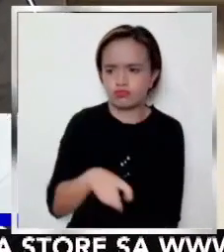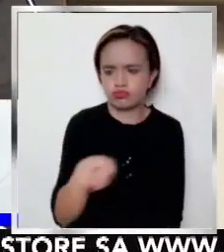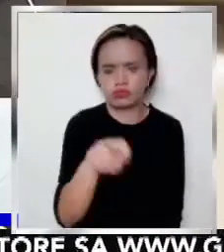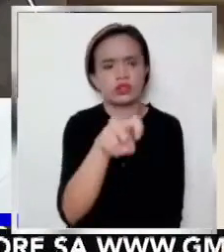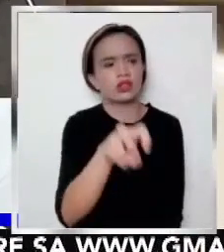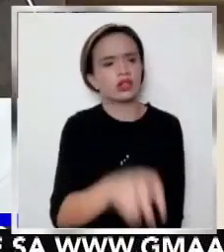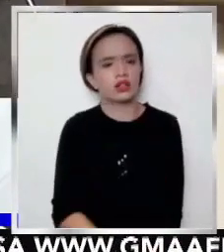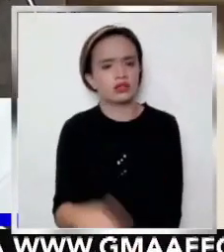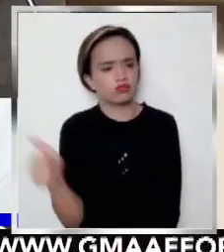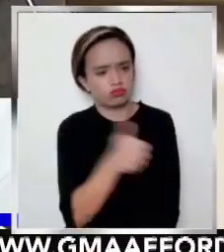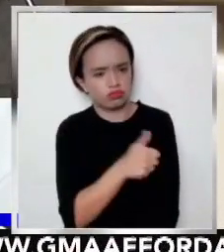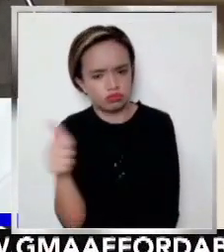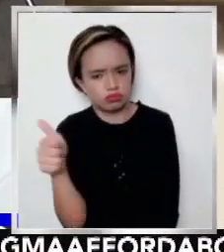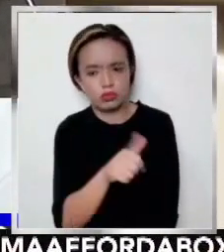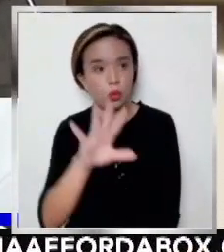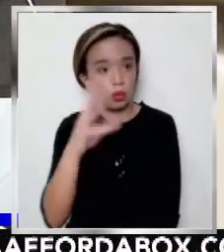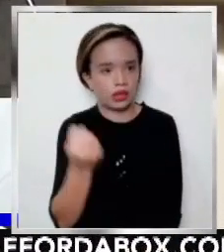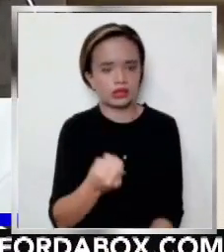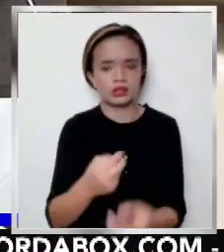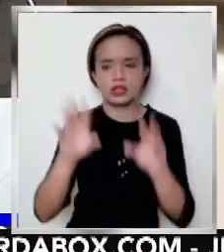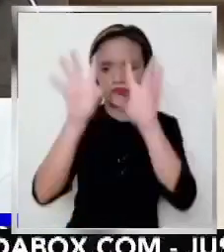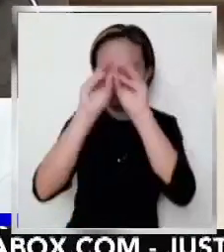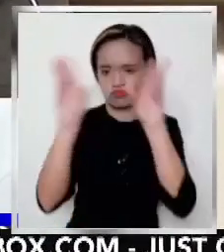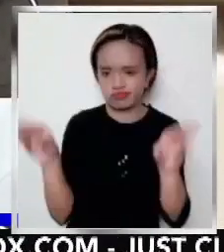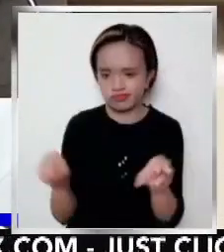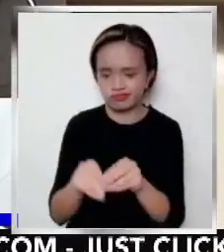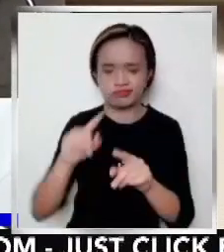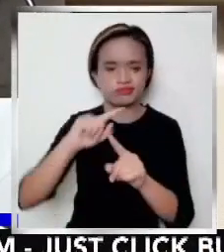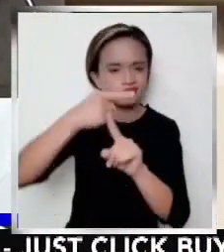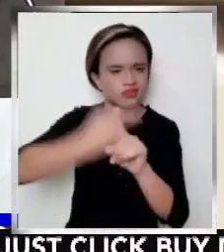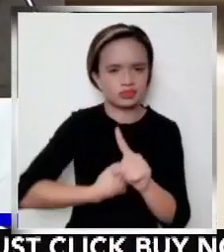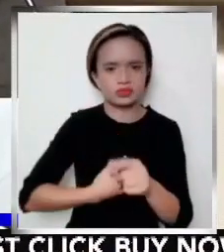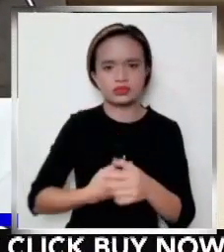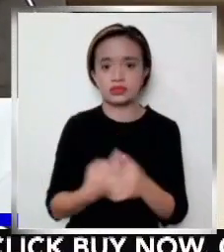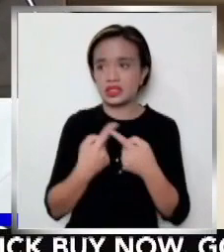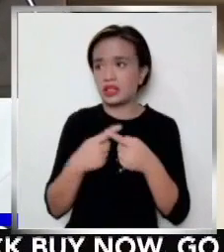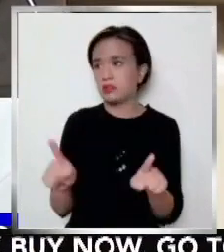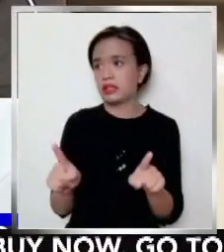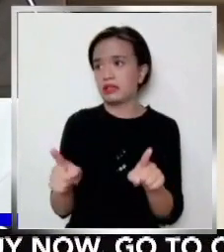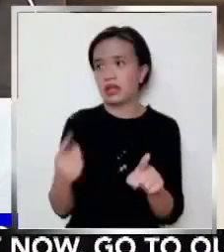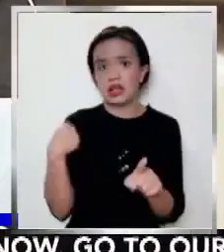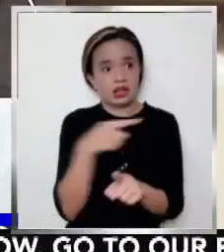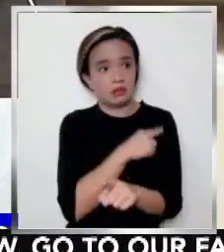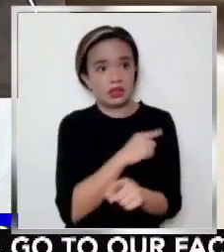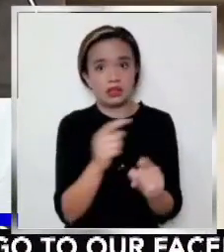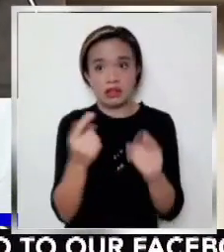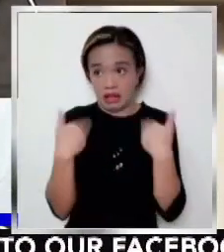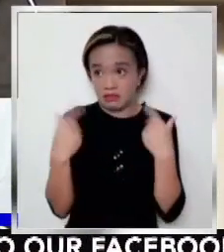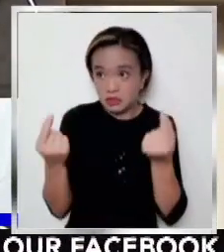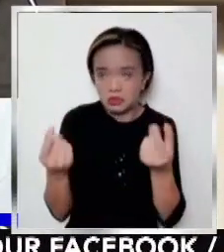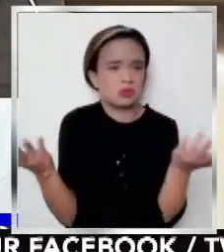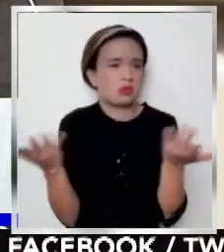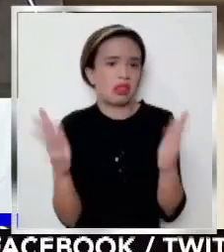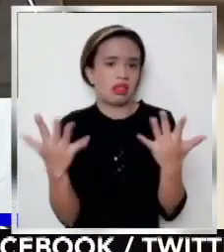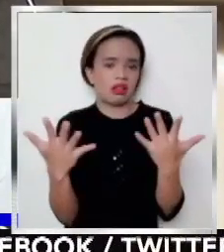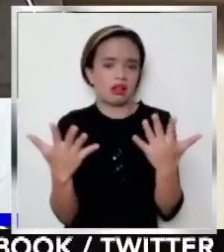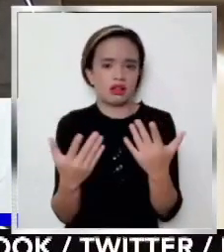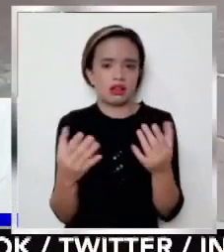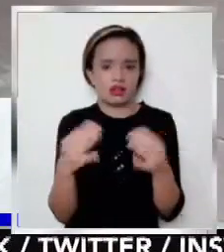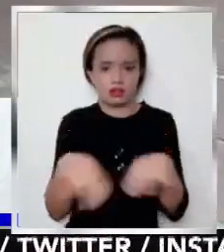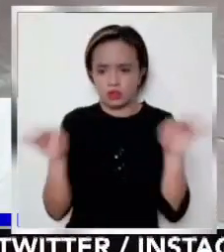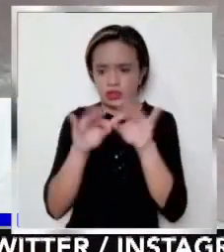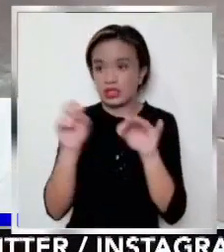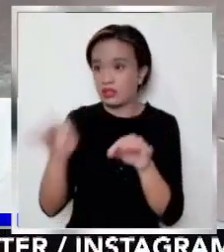ng Kapaskuhan. Pero wala ako kami magagawa kundi gawin ito kung hindi talaga makikinig si